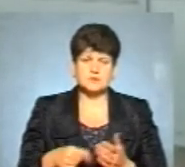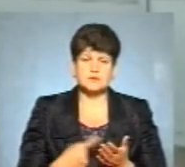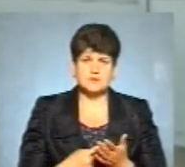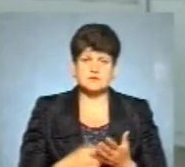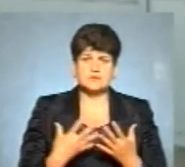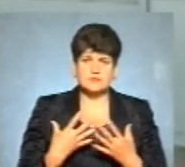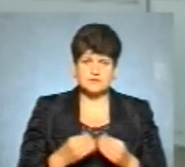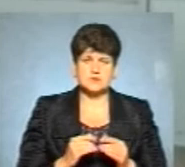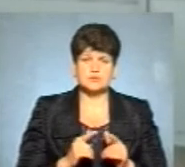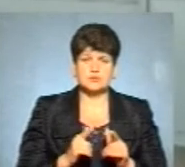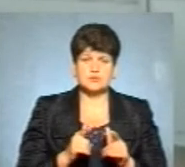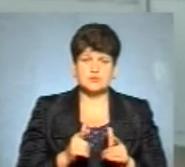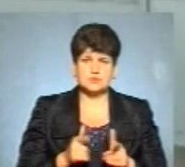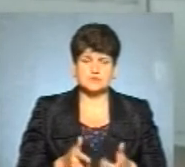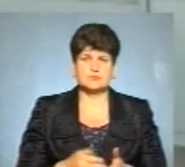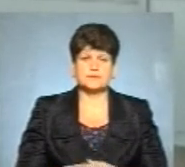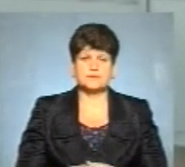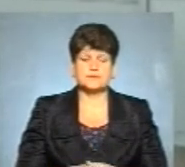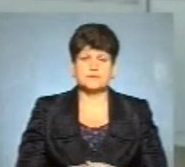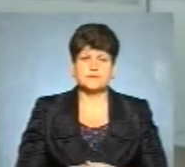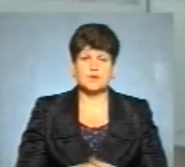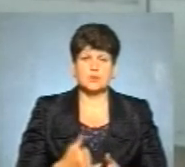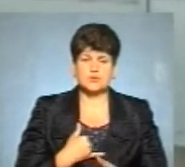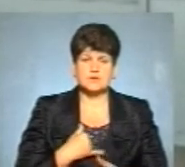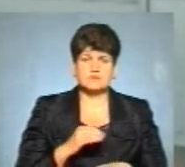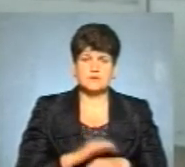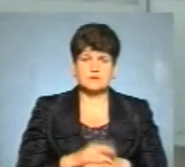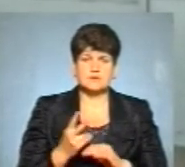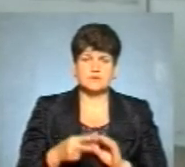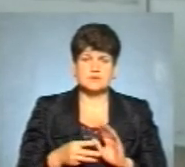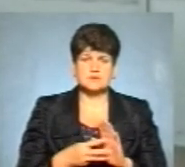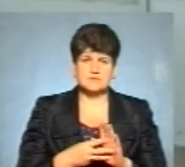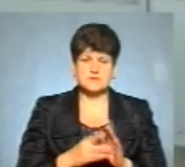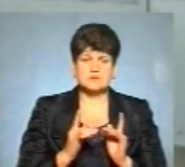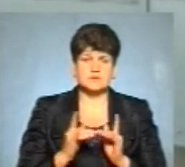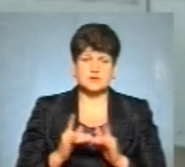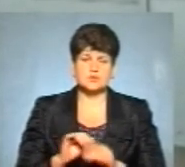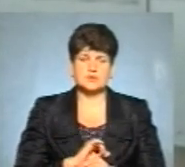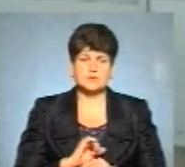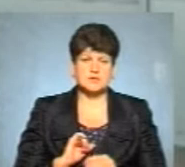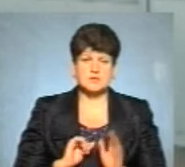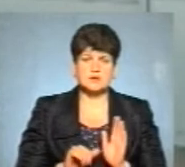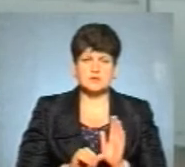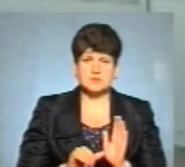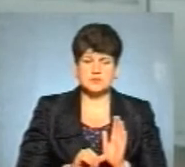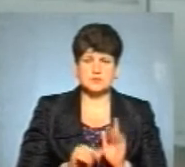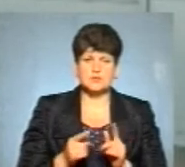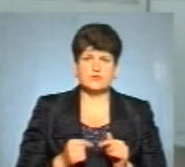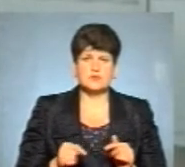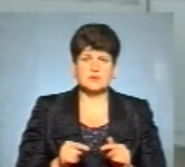Ужгорода поступає у лікарню. У нас фактично 28 ліжок терапевтичних і 6 в цьому